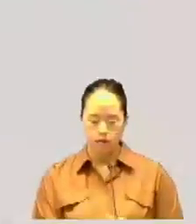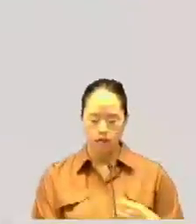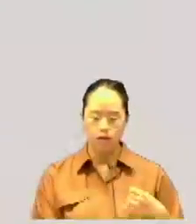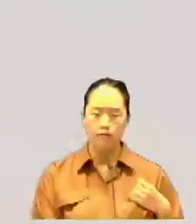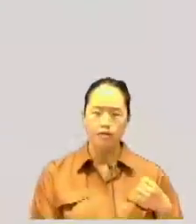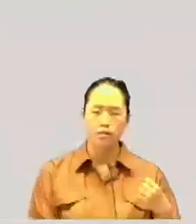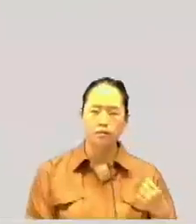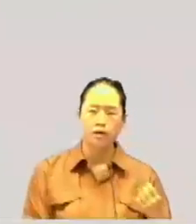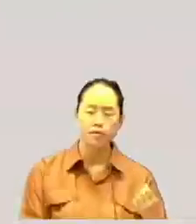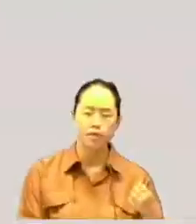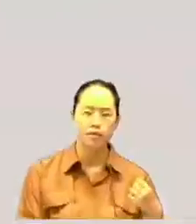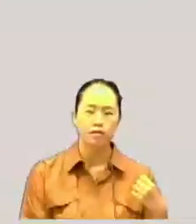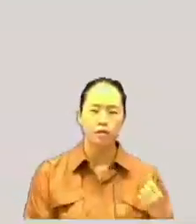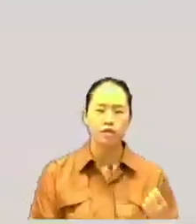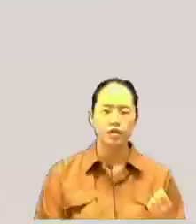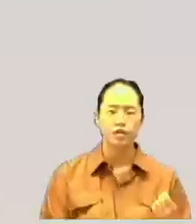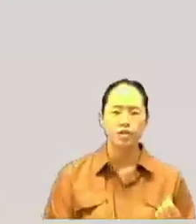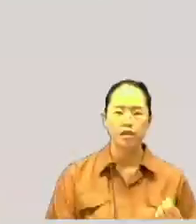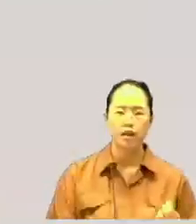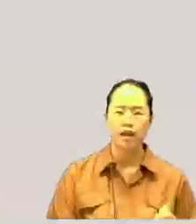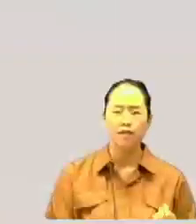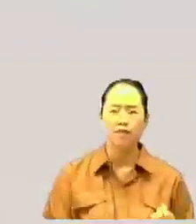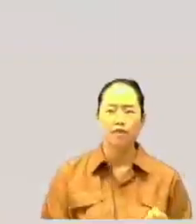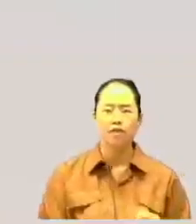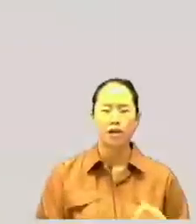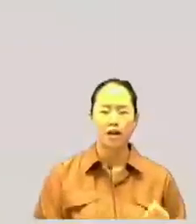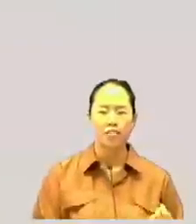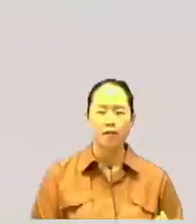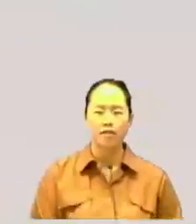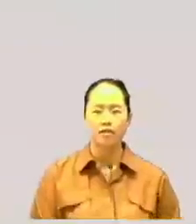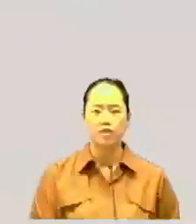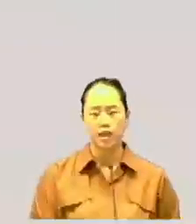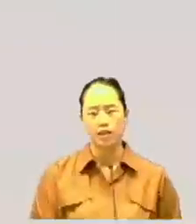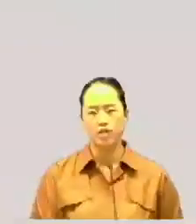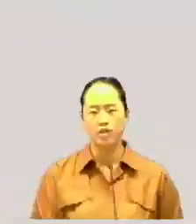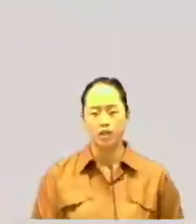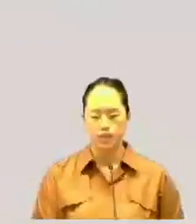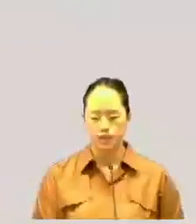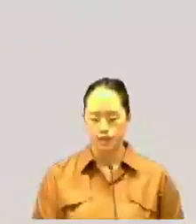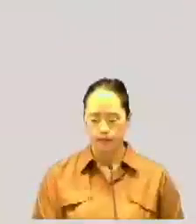然后当你得到了罪，得